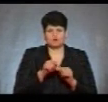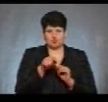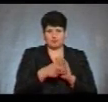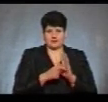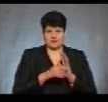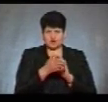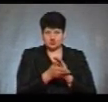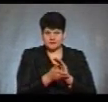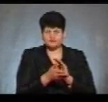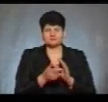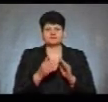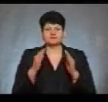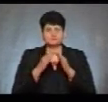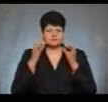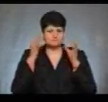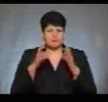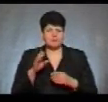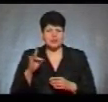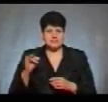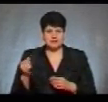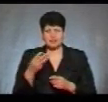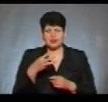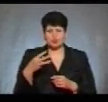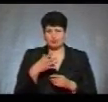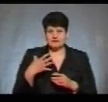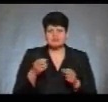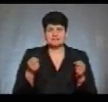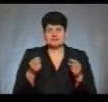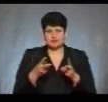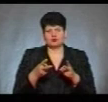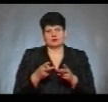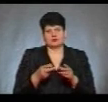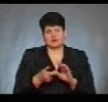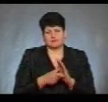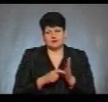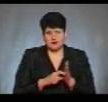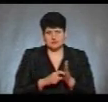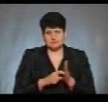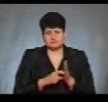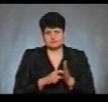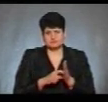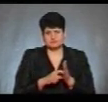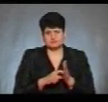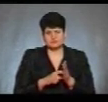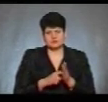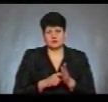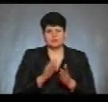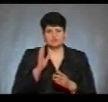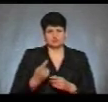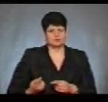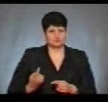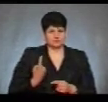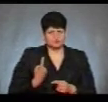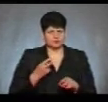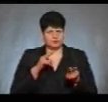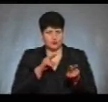приміщенні в Палаці культури «Березіль» на третьому поверсі спеціалізованої виділеній кімнаті під службою охорони і